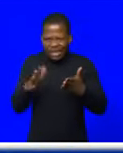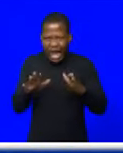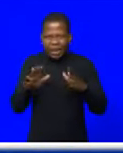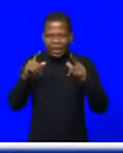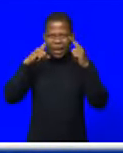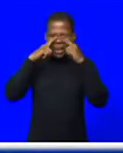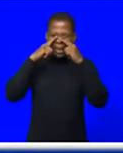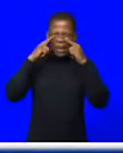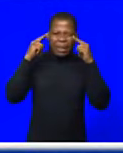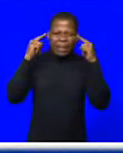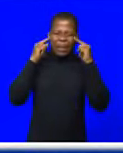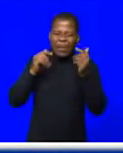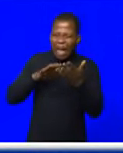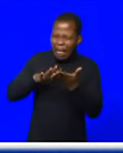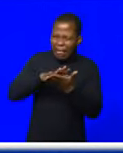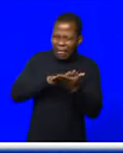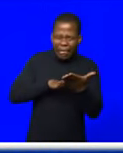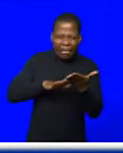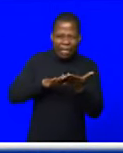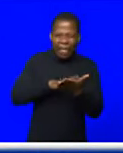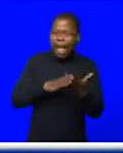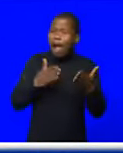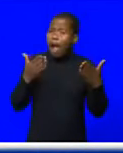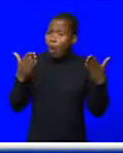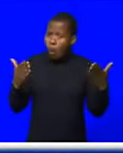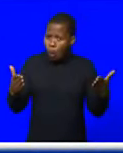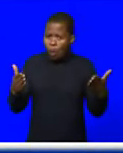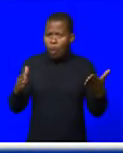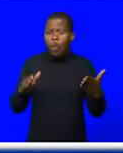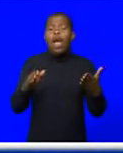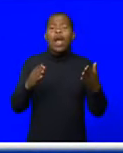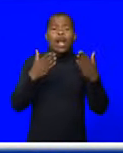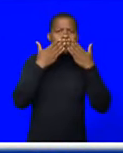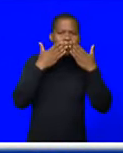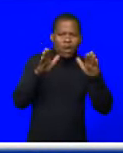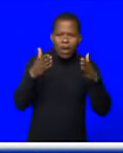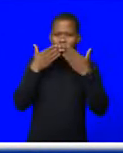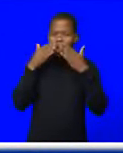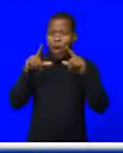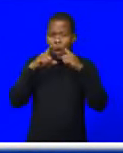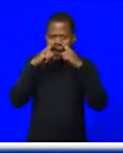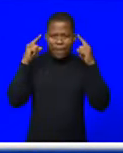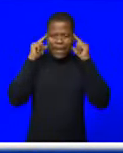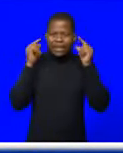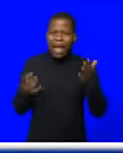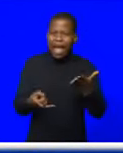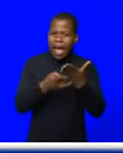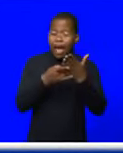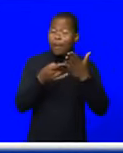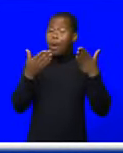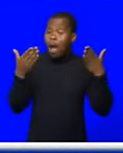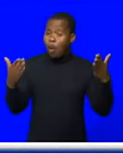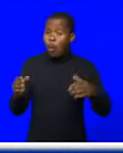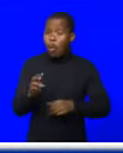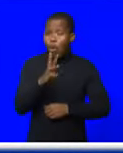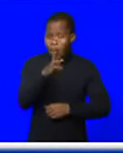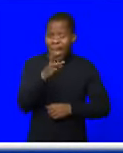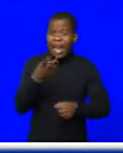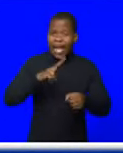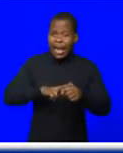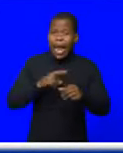iminyama esekhwishi nyalo nje uyabona sesitawusetakala kakhulu ngalokuthi apho sesitawufikeleka nakulo mkhuhlane bantwana